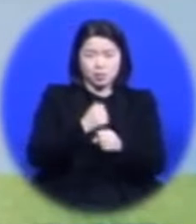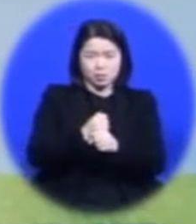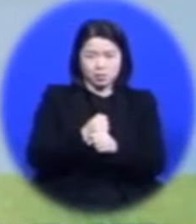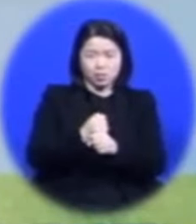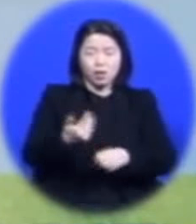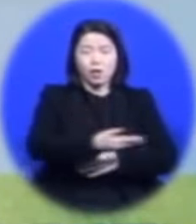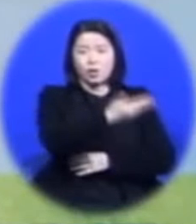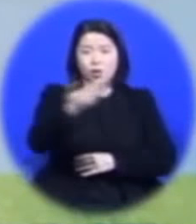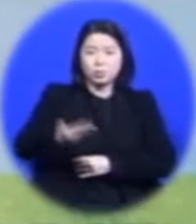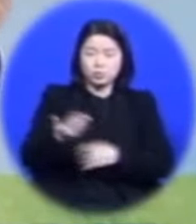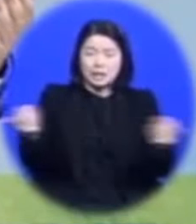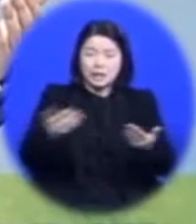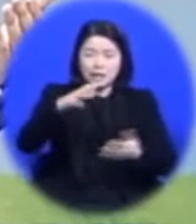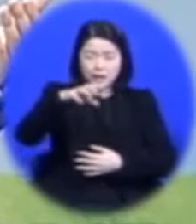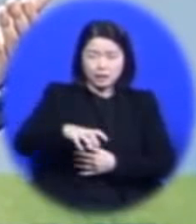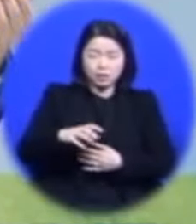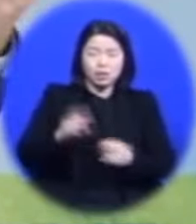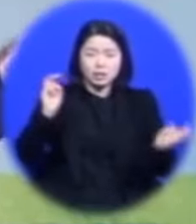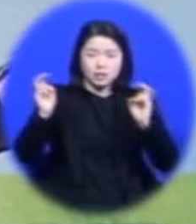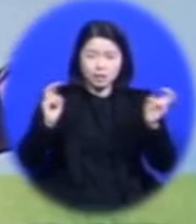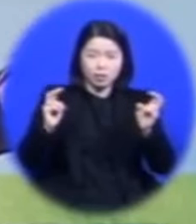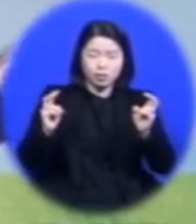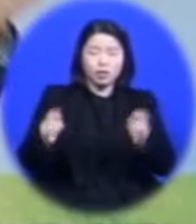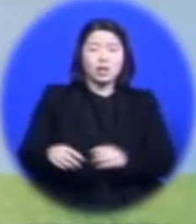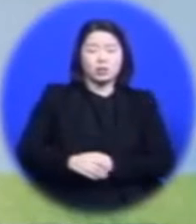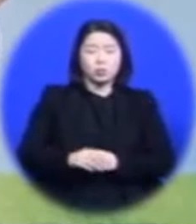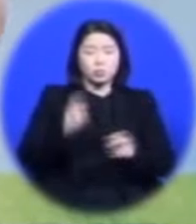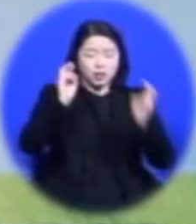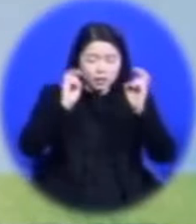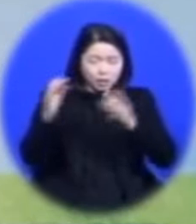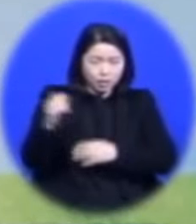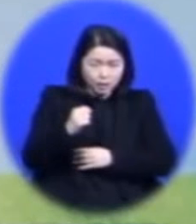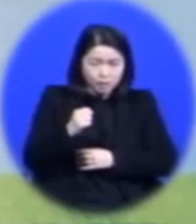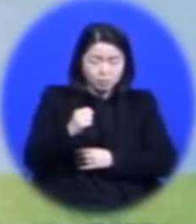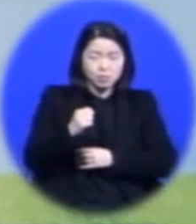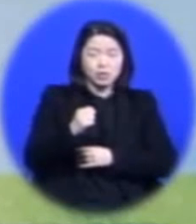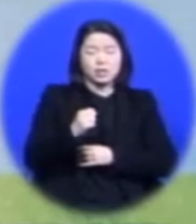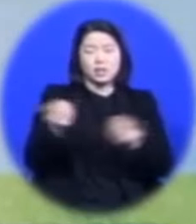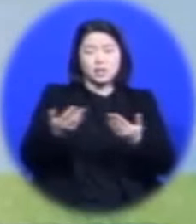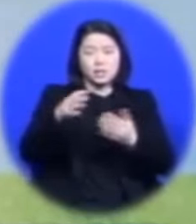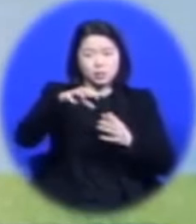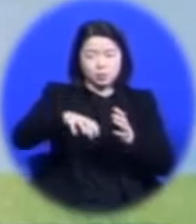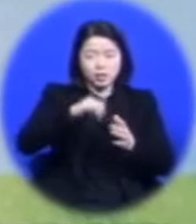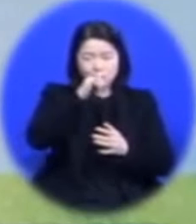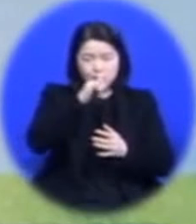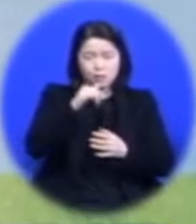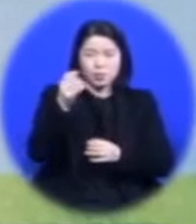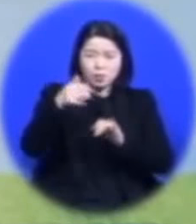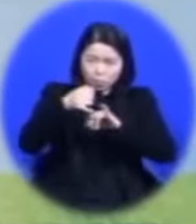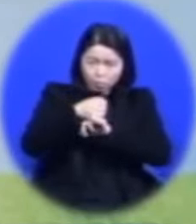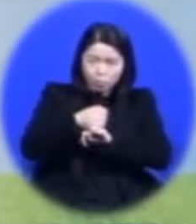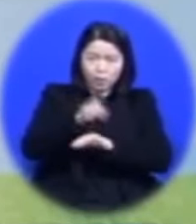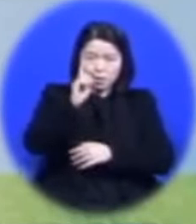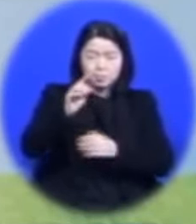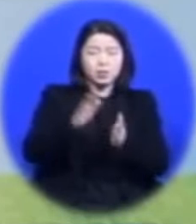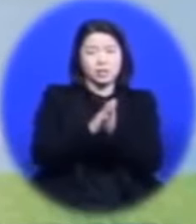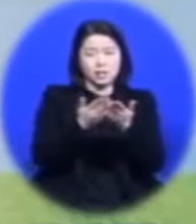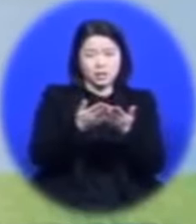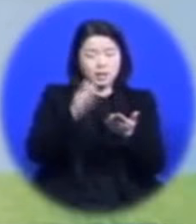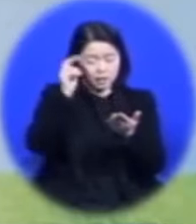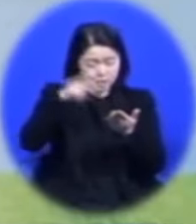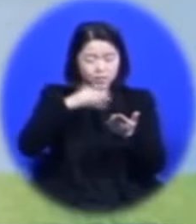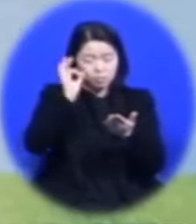사역을 하시는 분들 또 직장생활 하시는 분들 사업하시는 분들 한번 꼭 읽어 보세요 그 책 속에서 최용수 목사님이